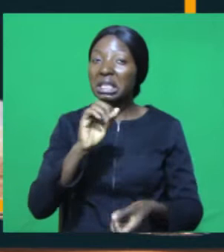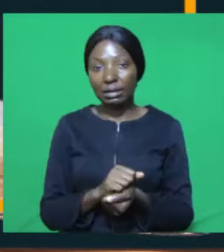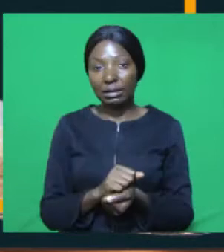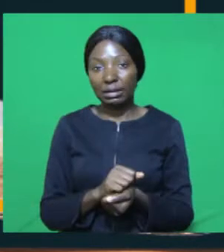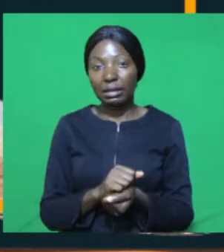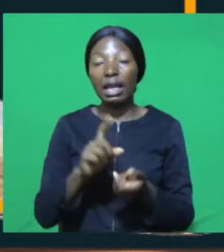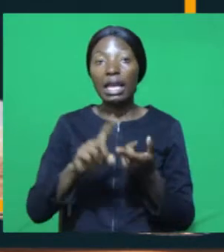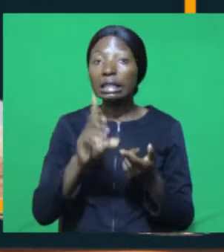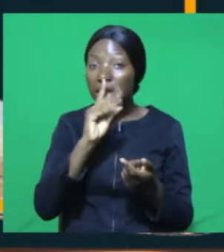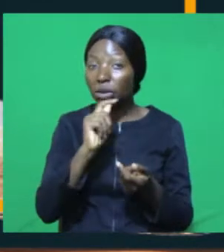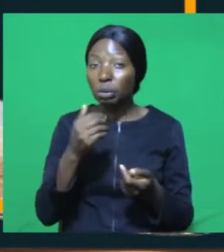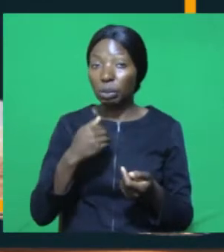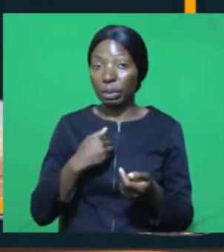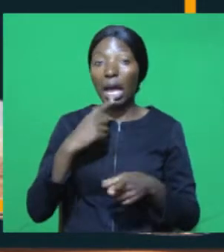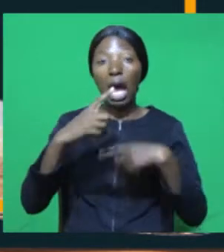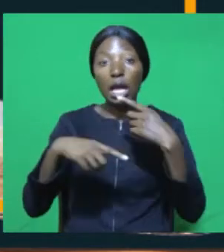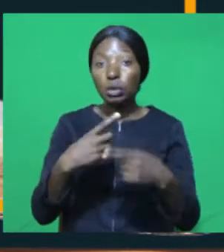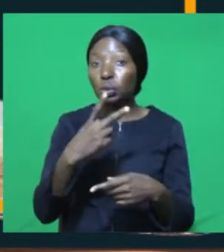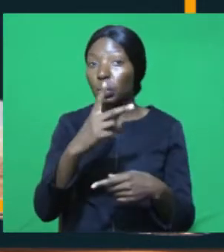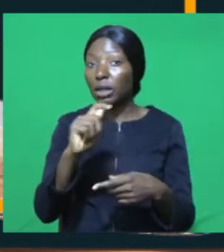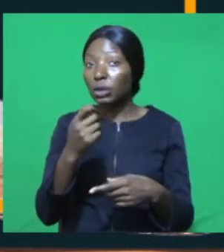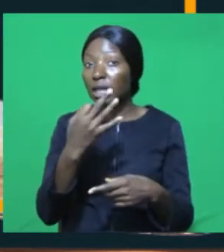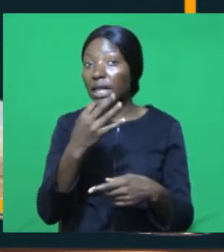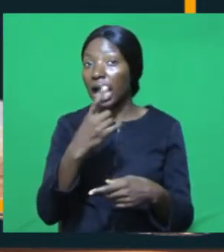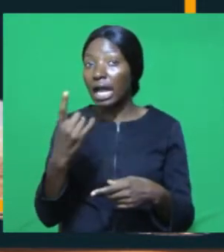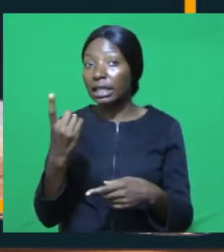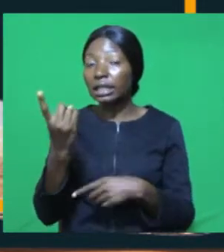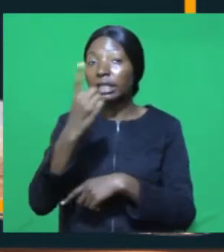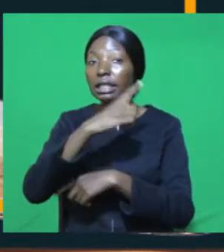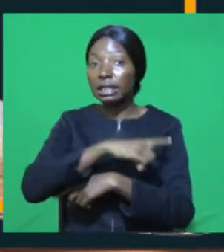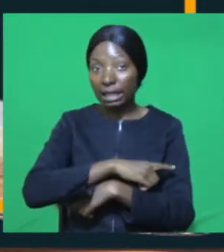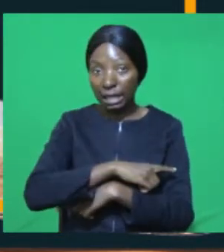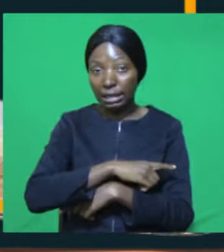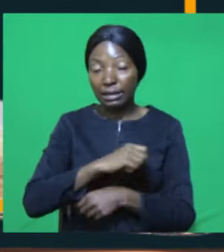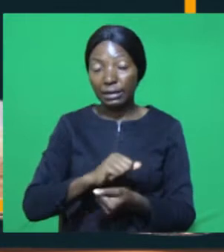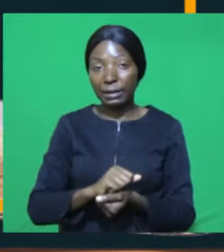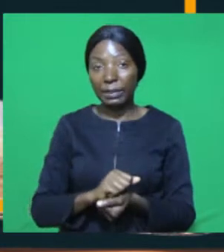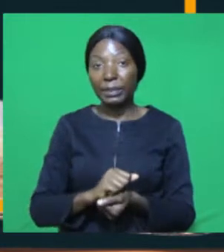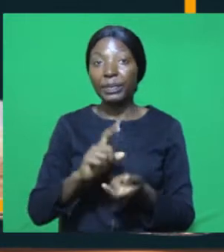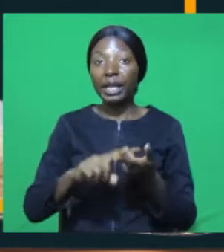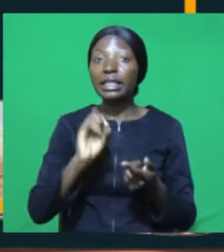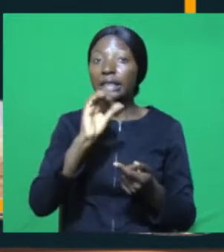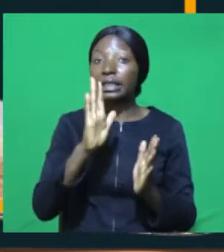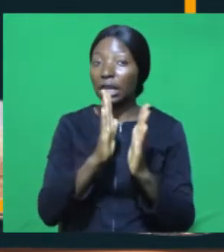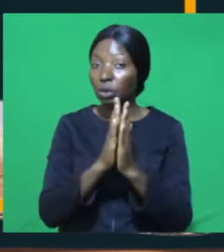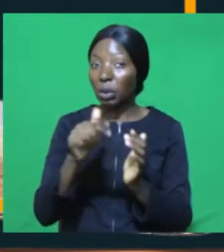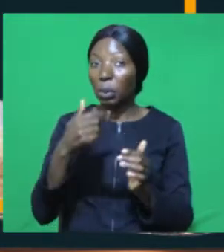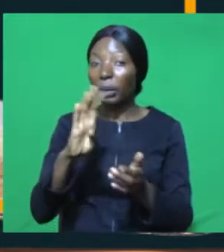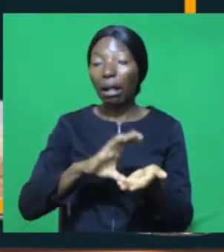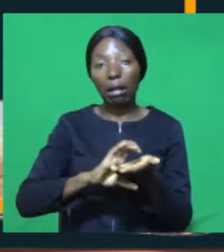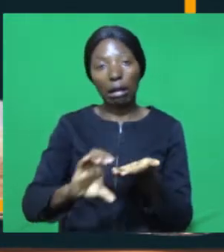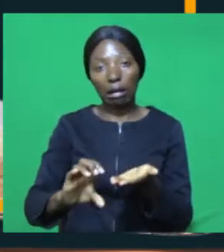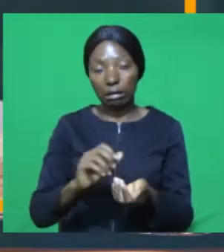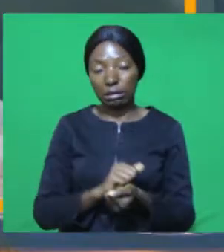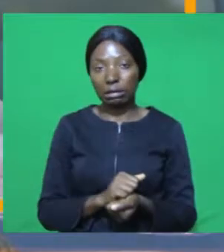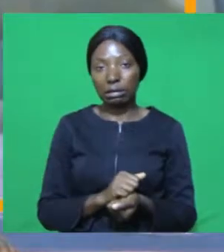netsoka. Akati kwandiri, kusvikira madekwana namangwanana nezviuru zviri nemazana matatu, ipapo nzvimbo tsvene